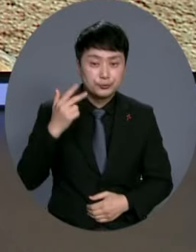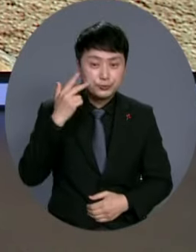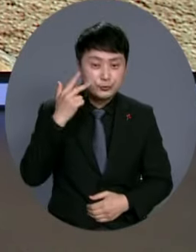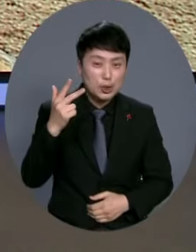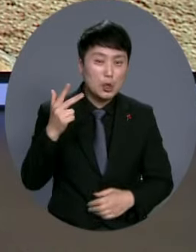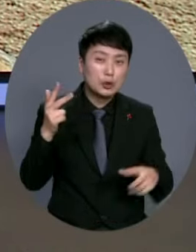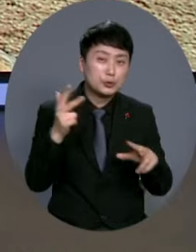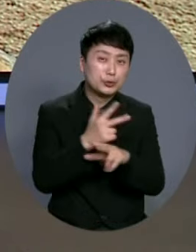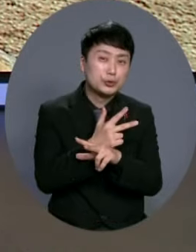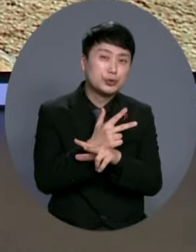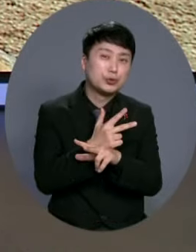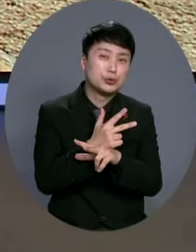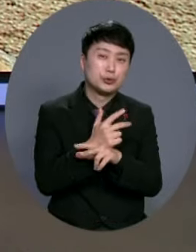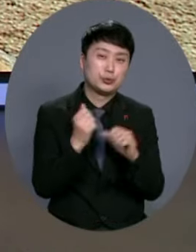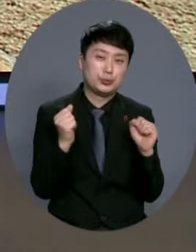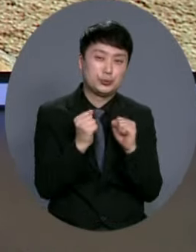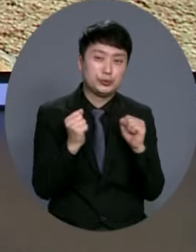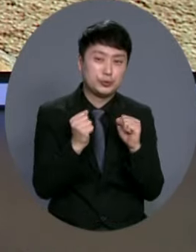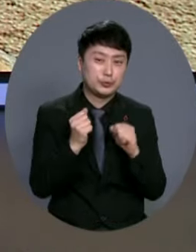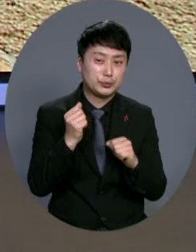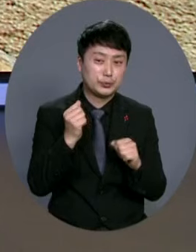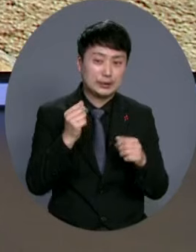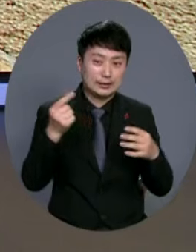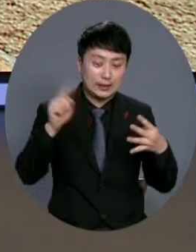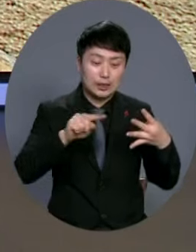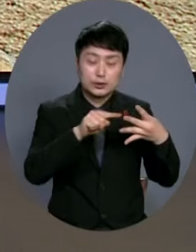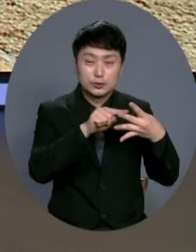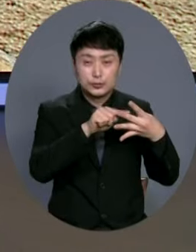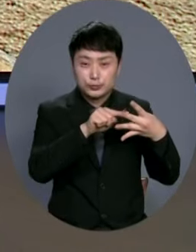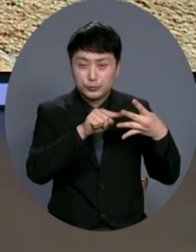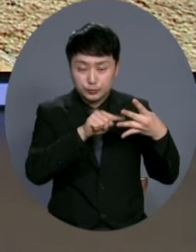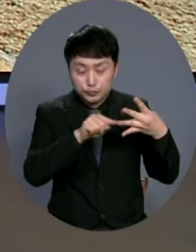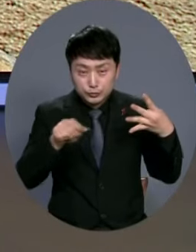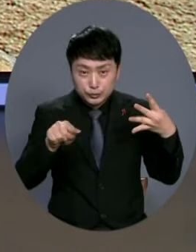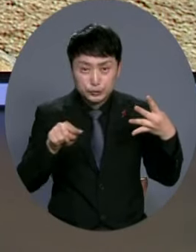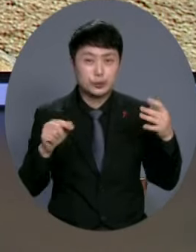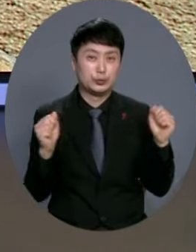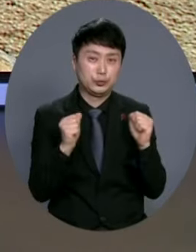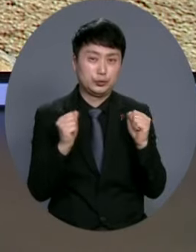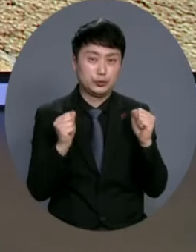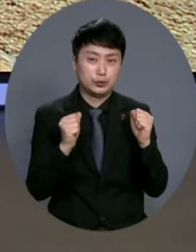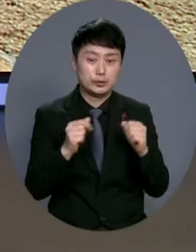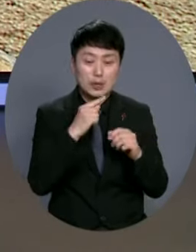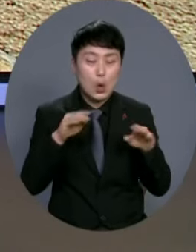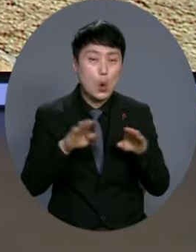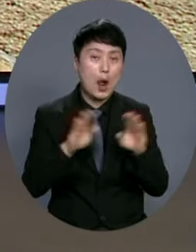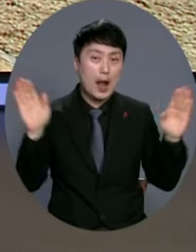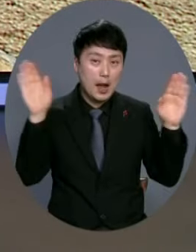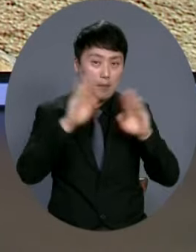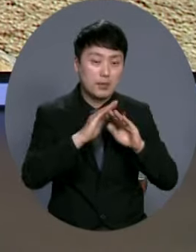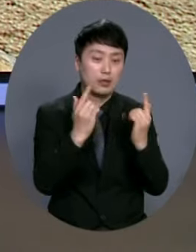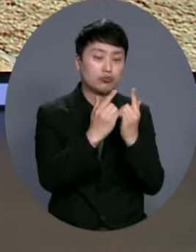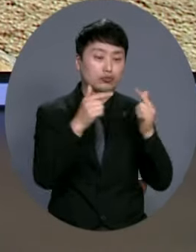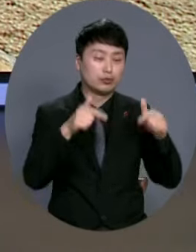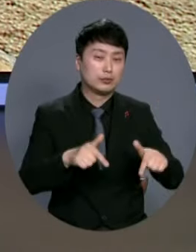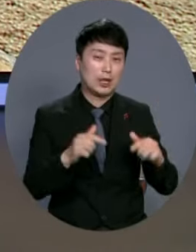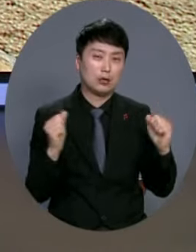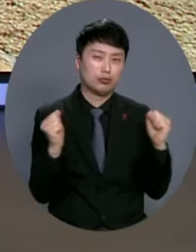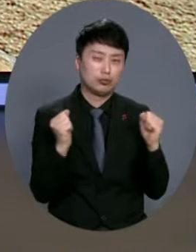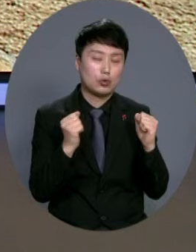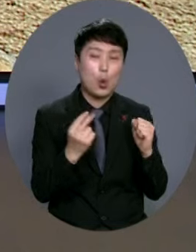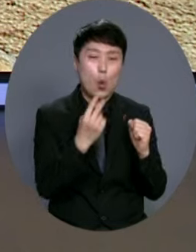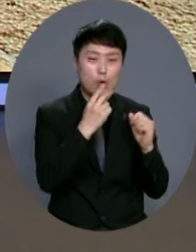한파가 찾아왔는데요 다음 주에도 기온 변동이 잡겠습니다 특히 일요일 반부터 북서 쪽에서 창 공기가